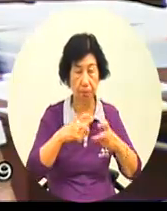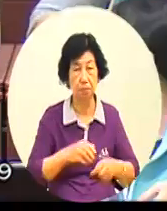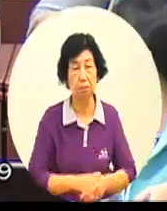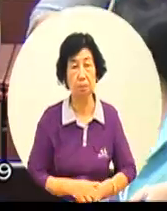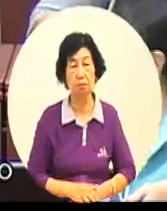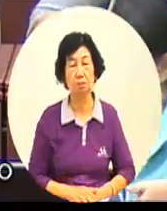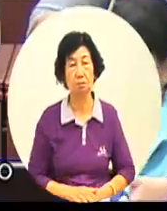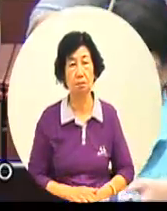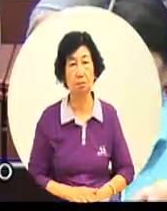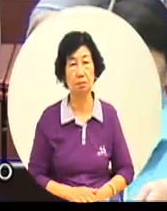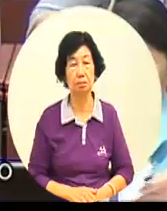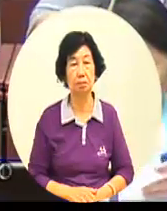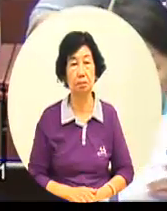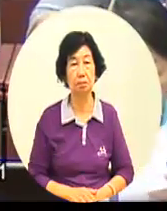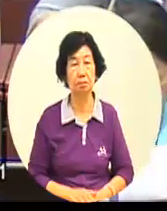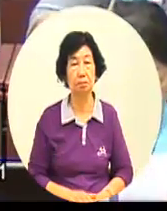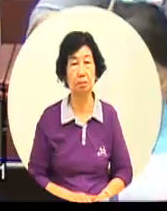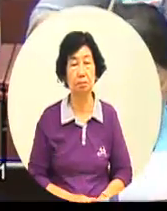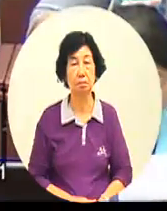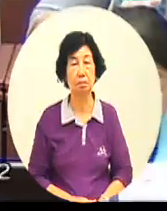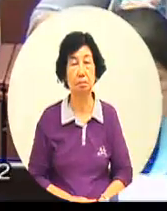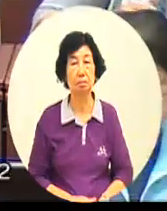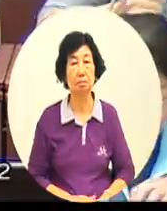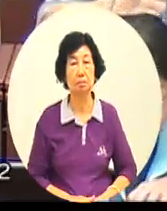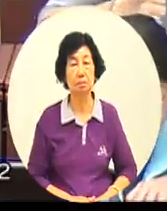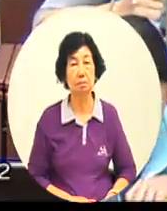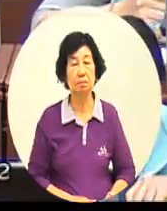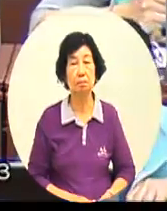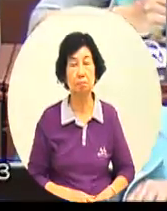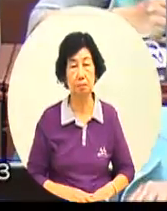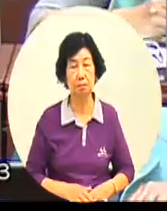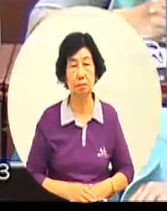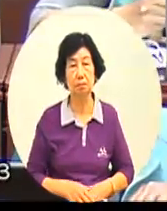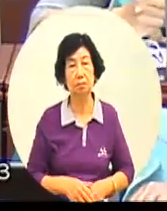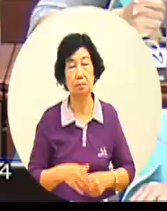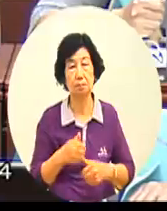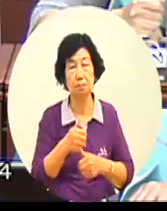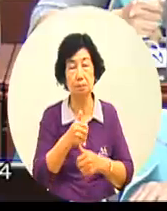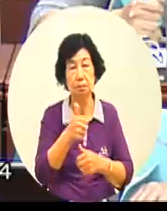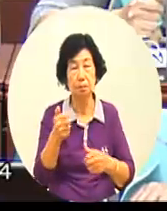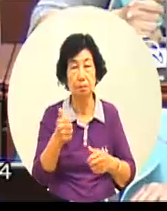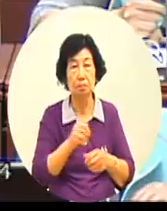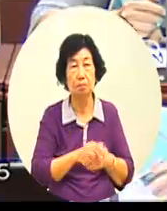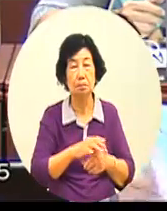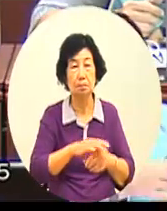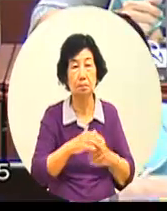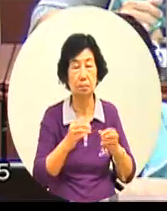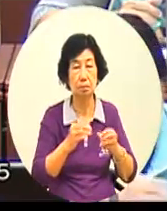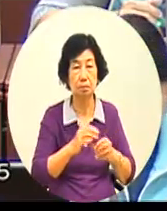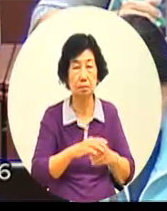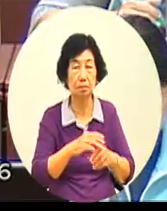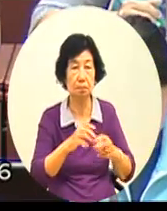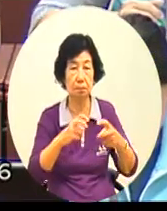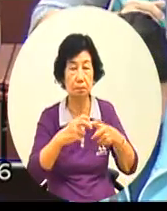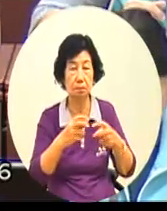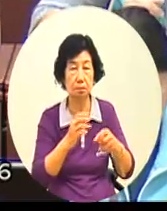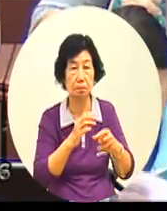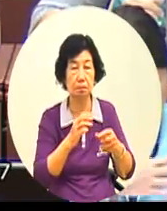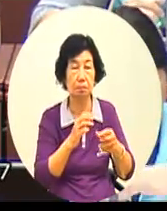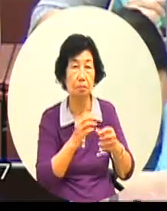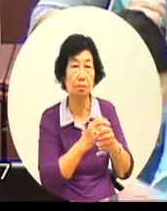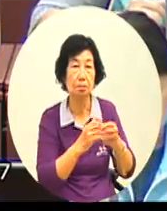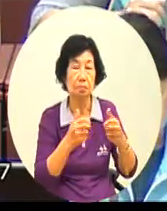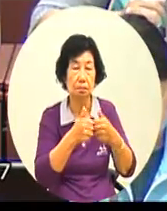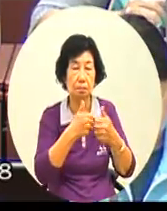复。 谢谢赵姐，谢谢议员的关心哈、哦。的确，长照明年6月